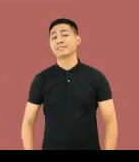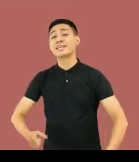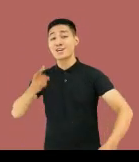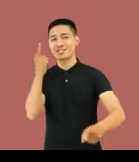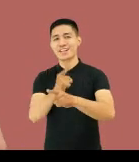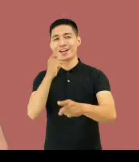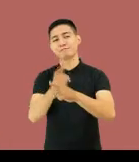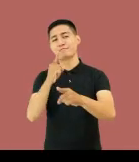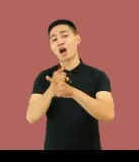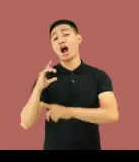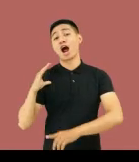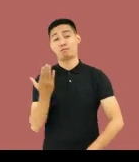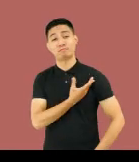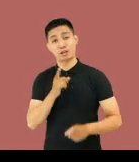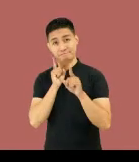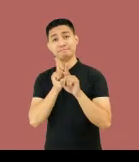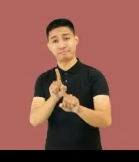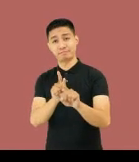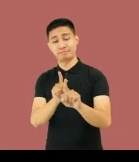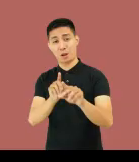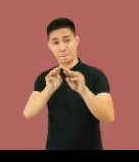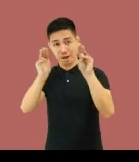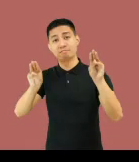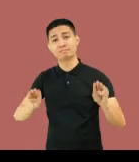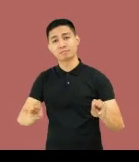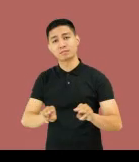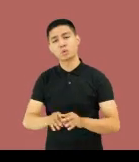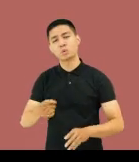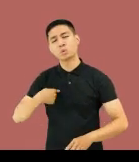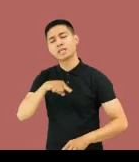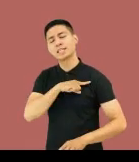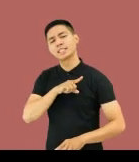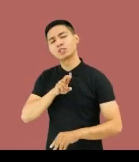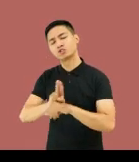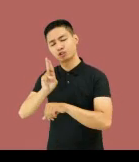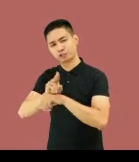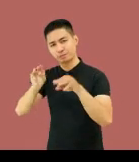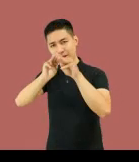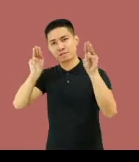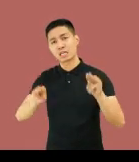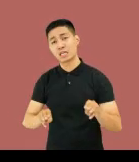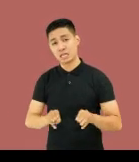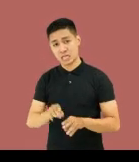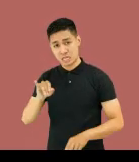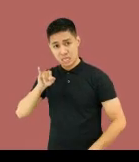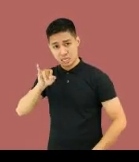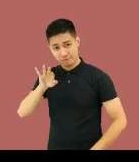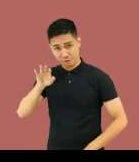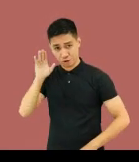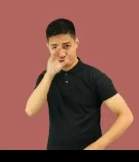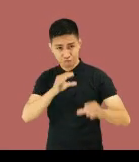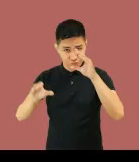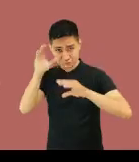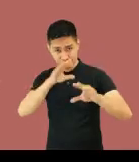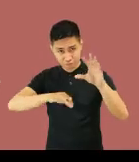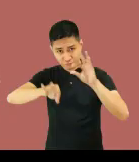Tama! Ang ating sagot ay mapa. Mapa ang ginagamit natin para matukoy